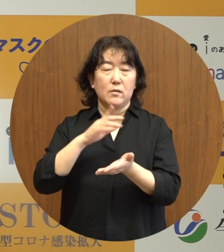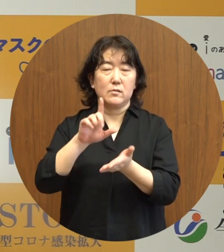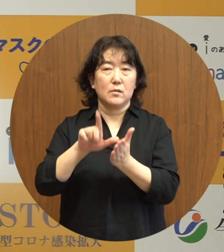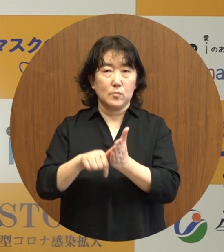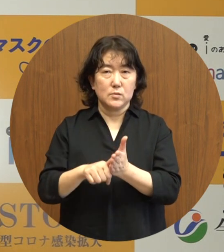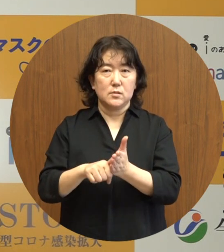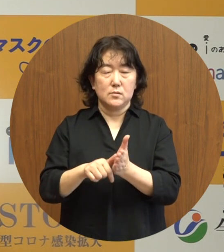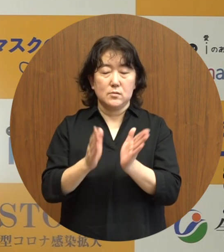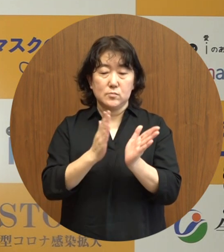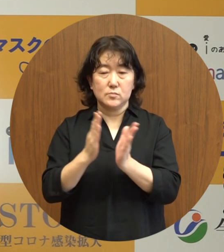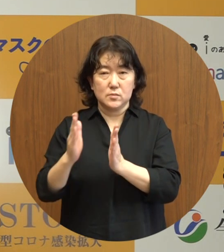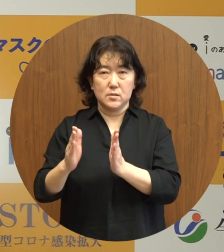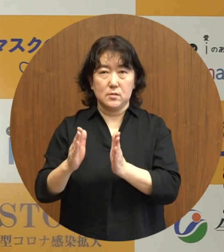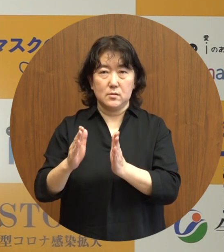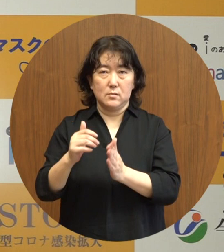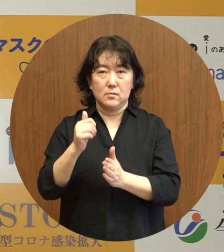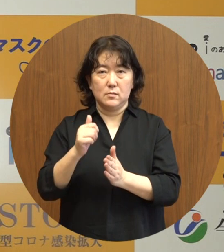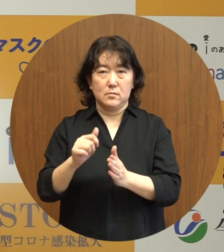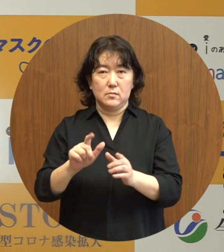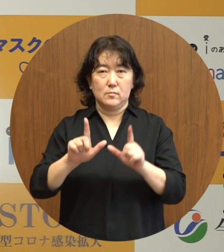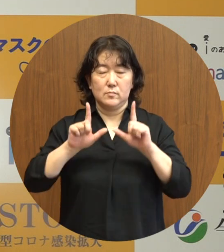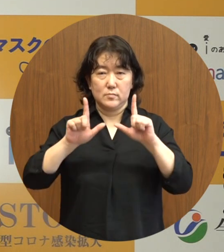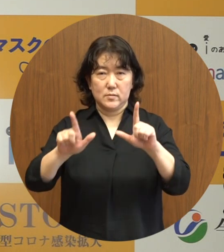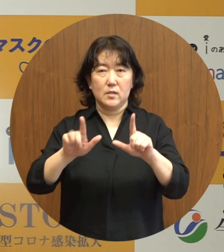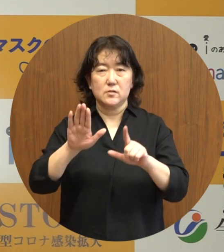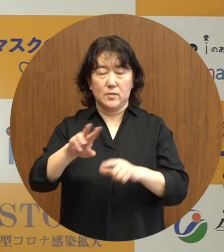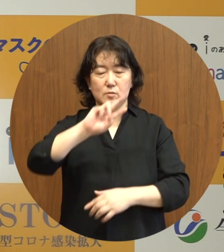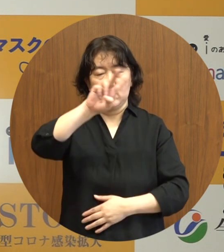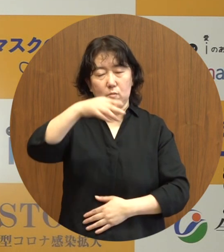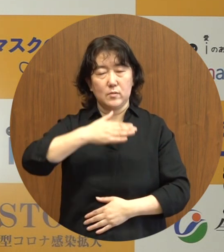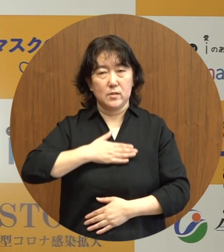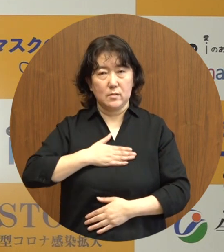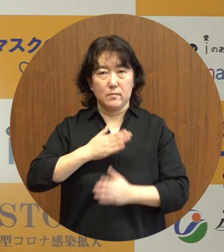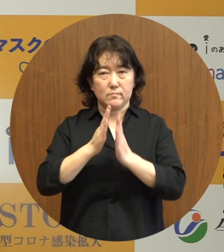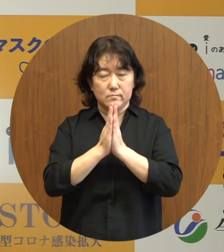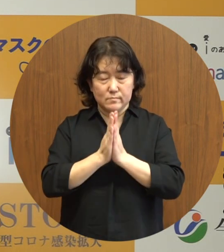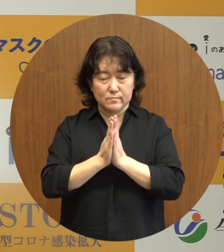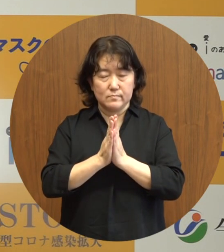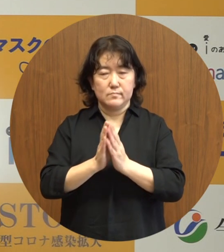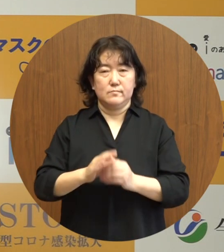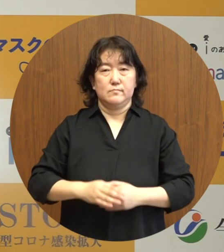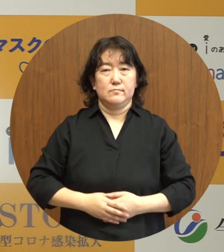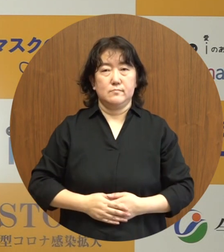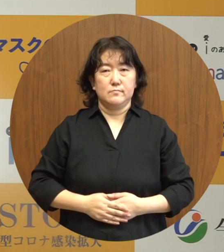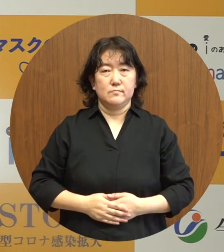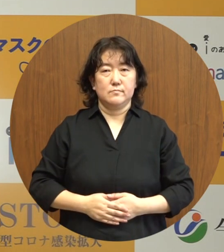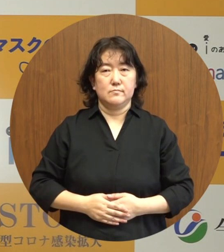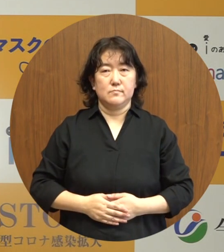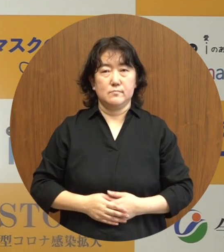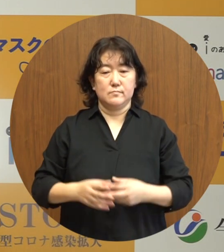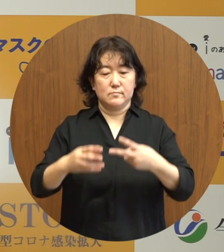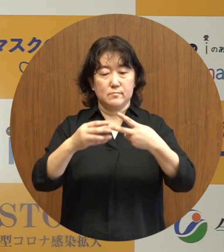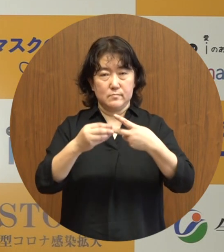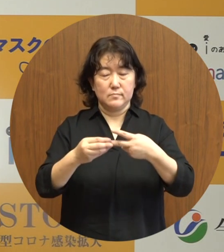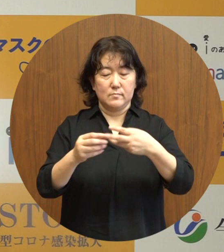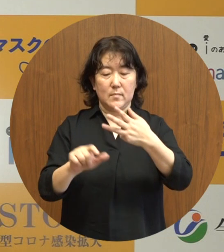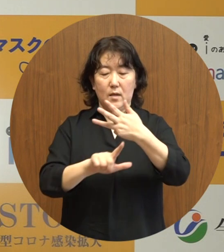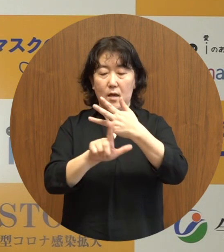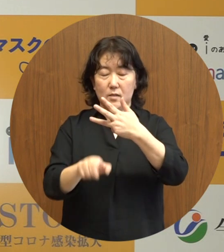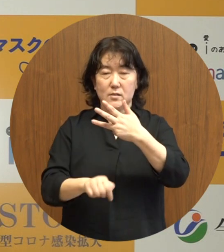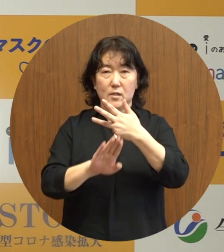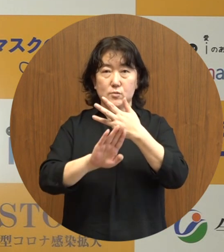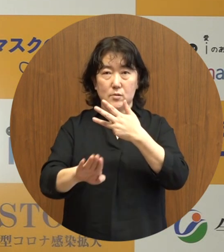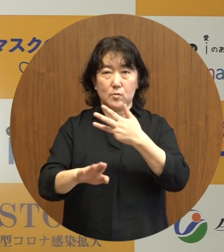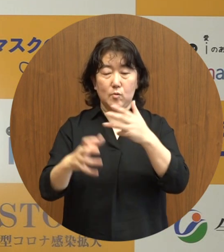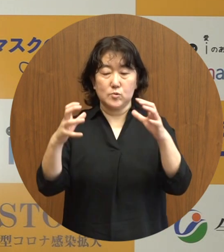順次ご案内を申し上げますので、ご理解をいただきますようお願い申し上げます。次に、8月以降のワ